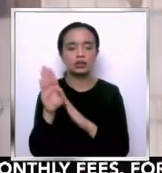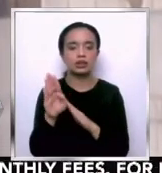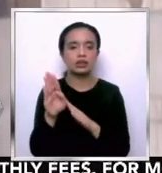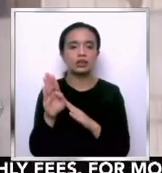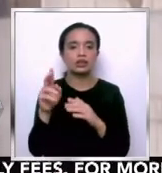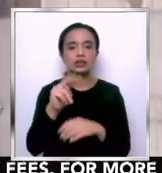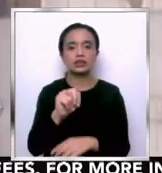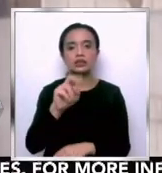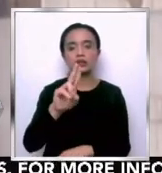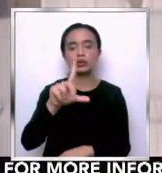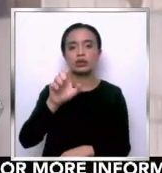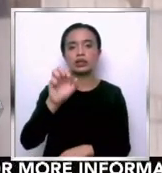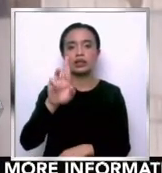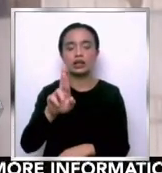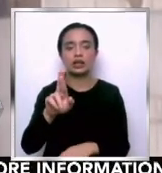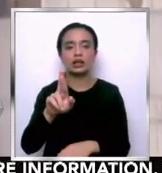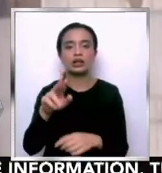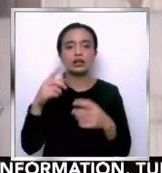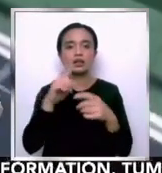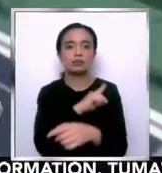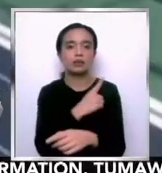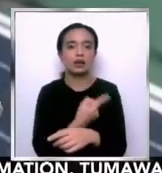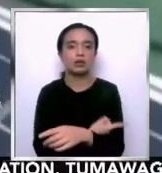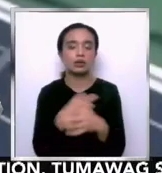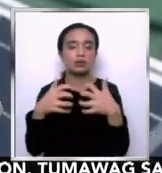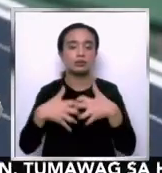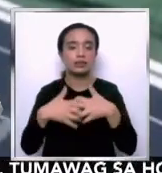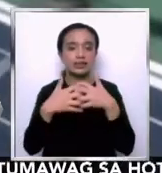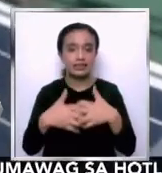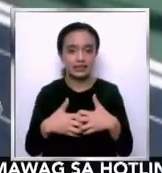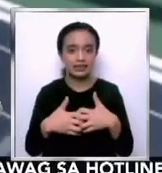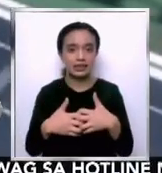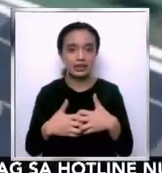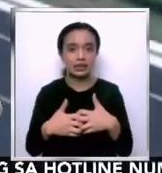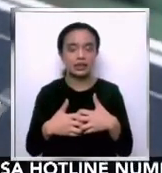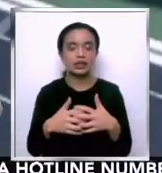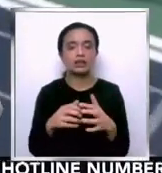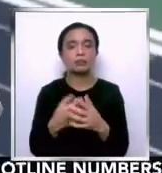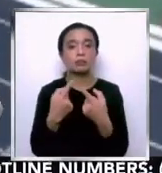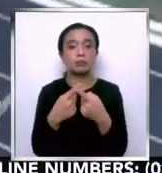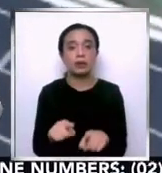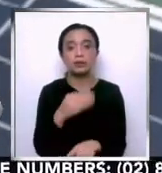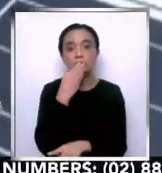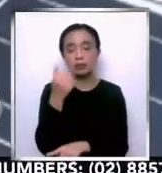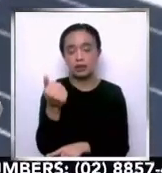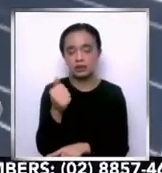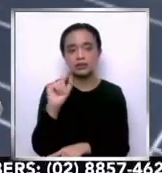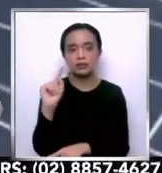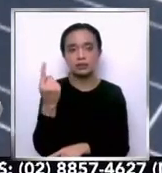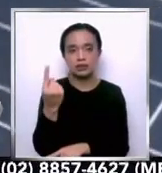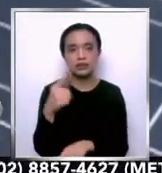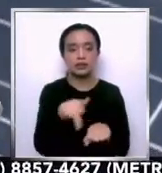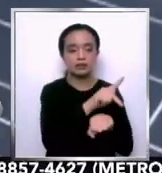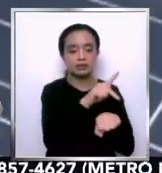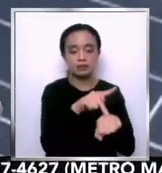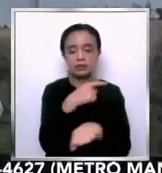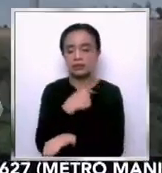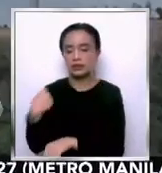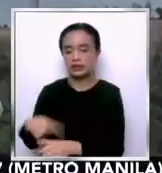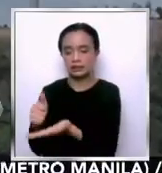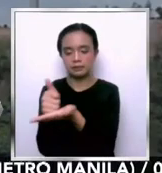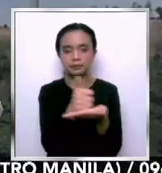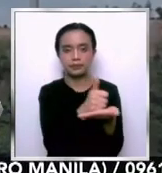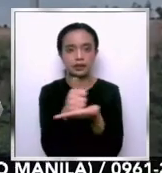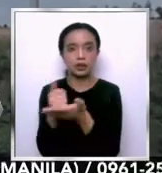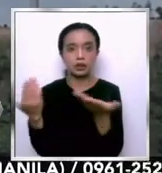para maging source ng kuryente sa bansa. Pero mas maganda raw na magtulungan muna ang Pilipinas at China sa solar at